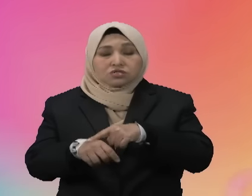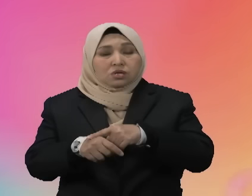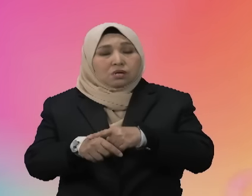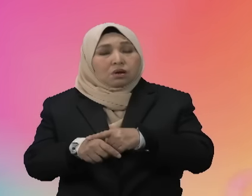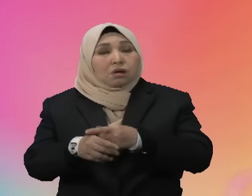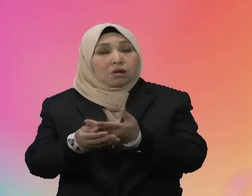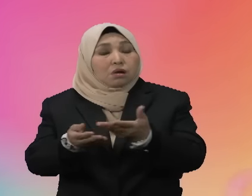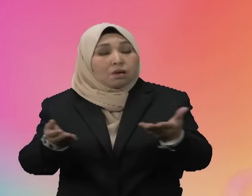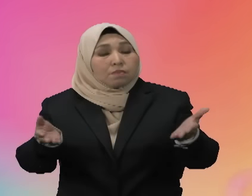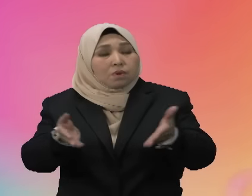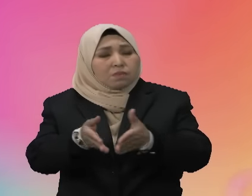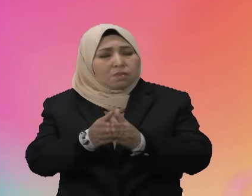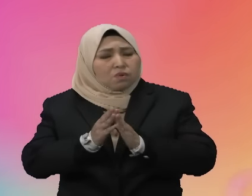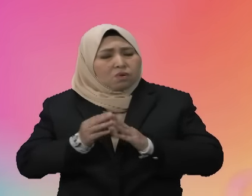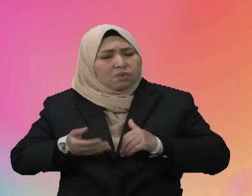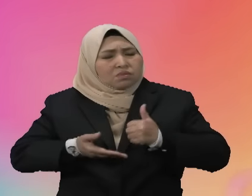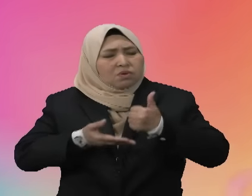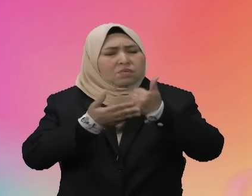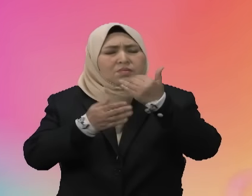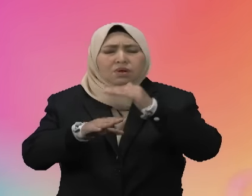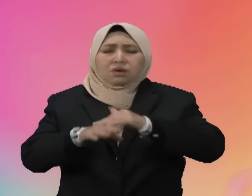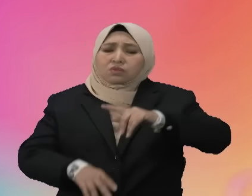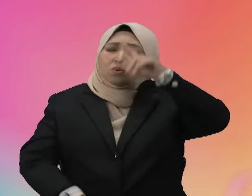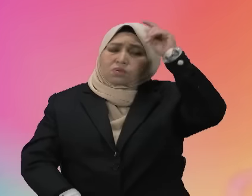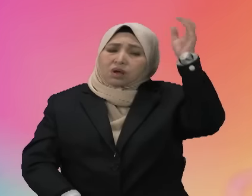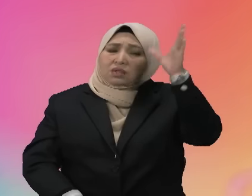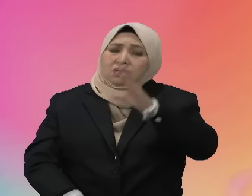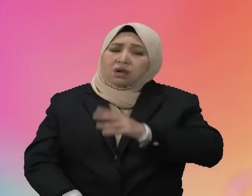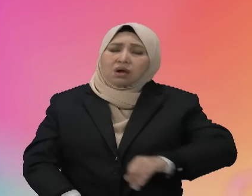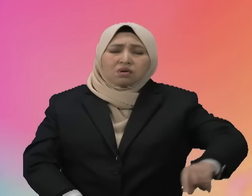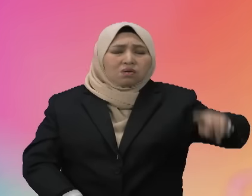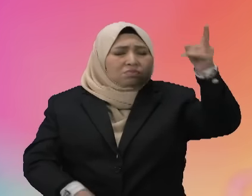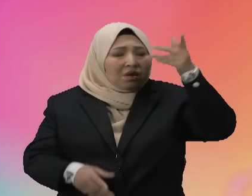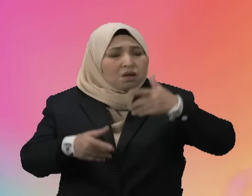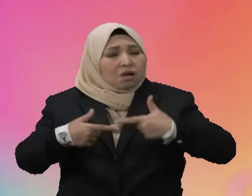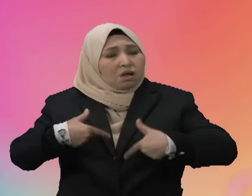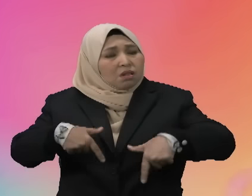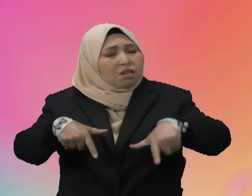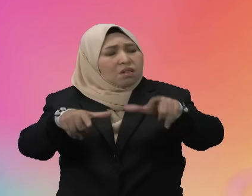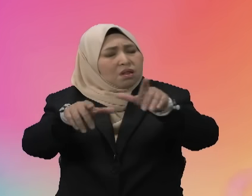تستغيثون ربكم فاستجاب لكم